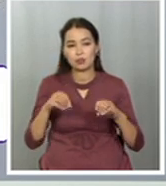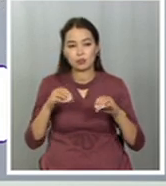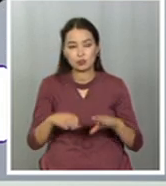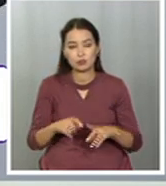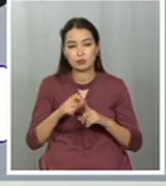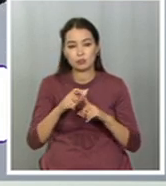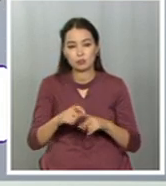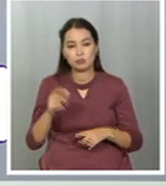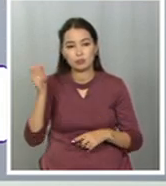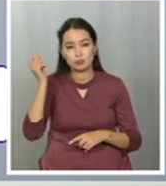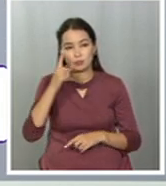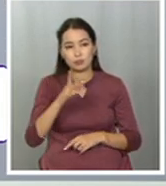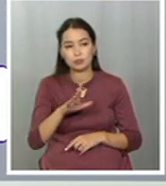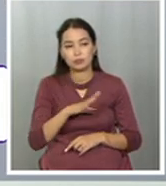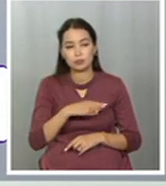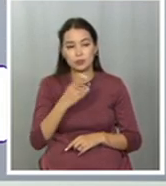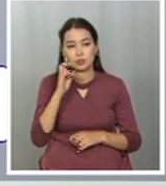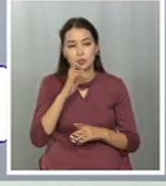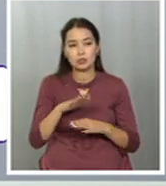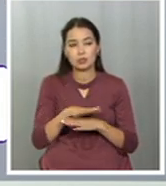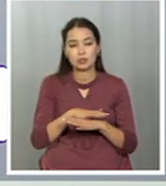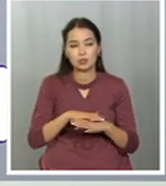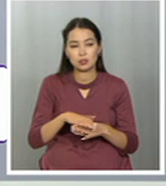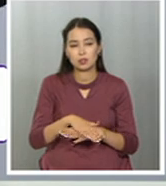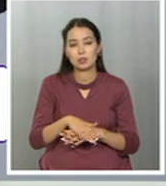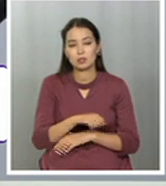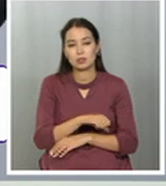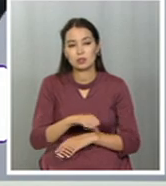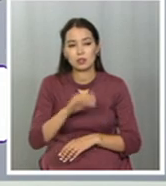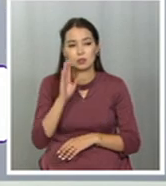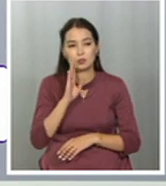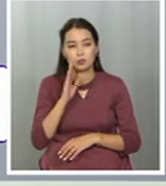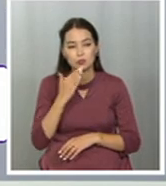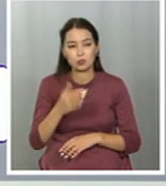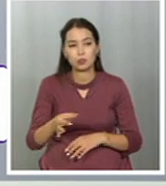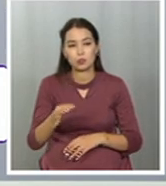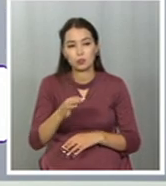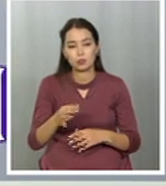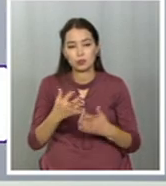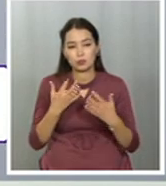үйрендіңіздер. Және еліміздің трансшекаралық өзендерін жіктедіңіздер.